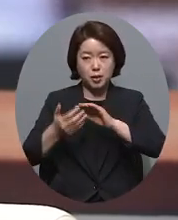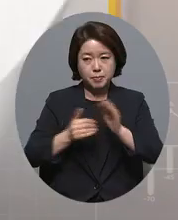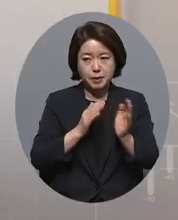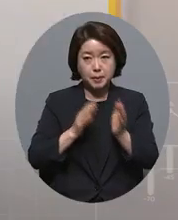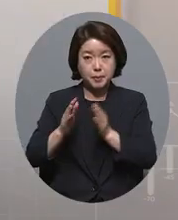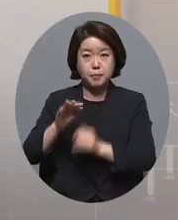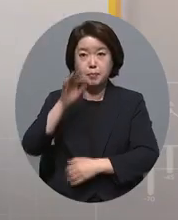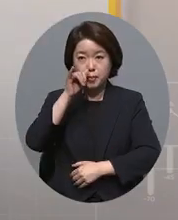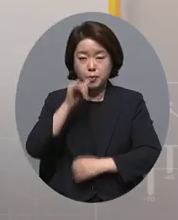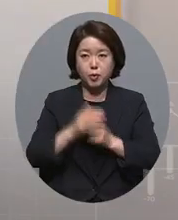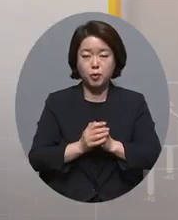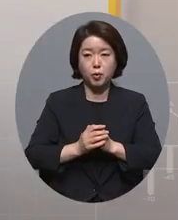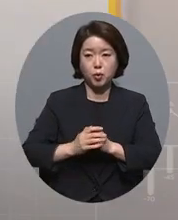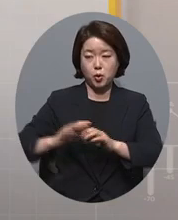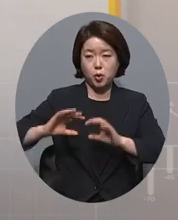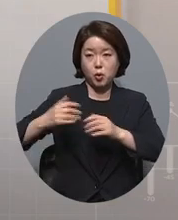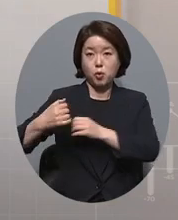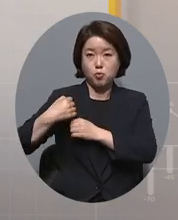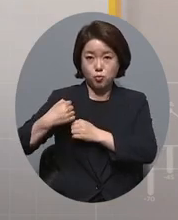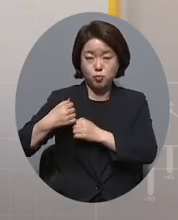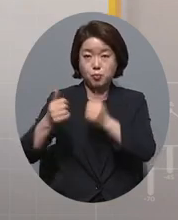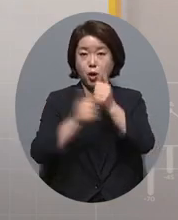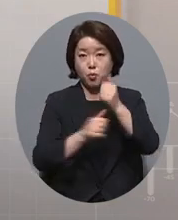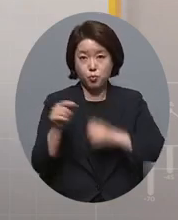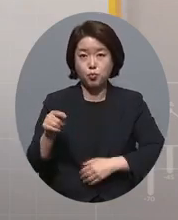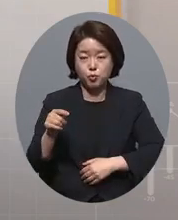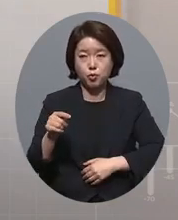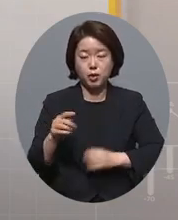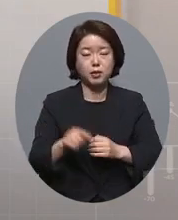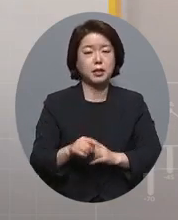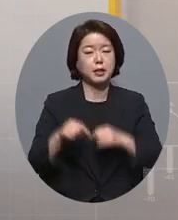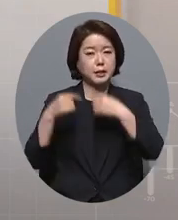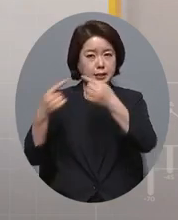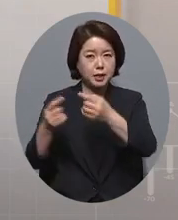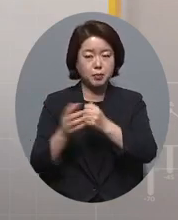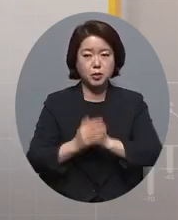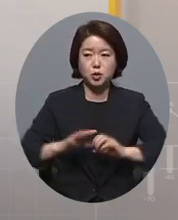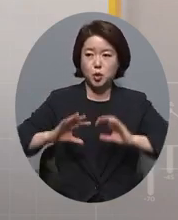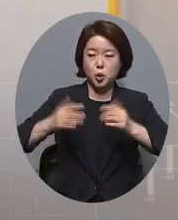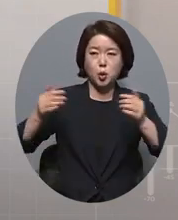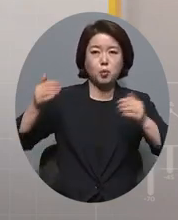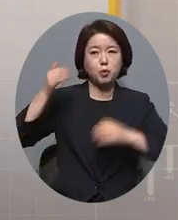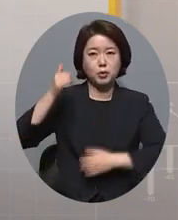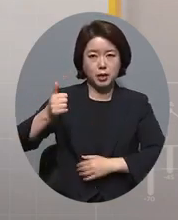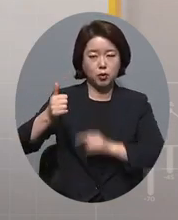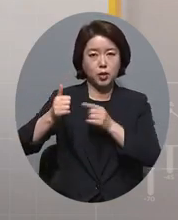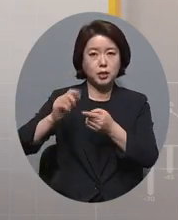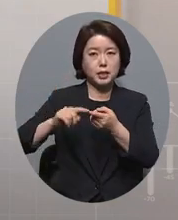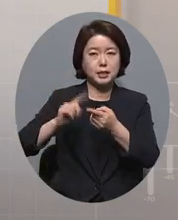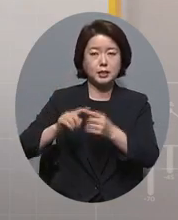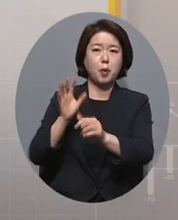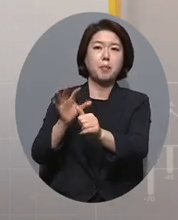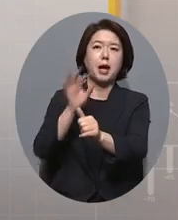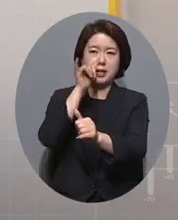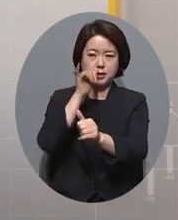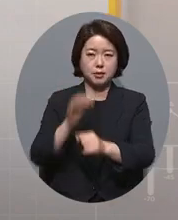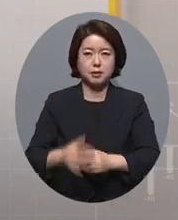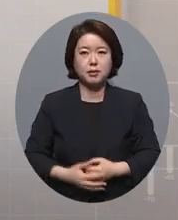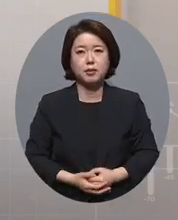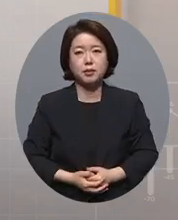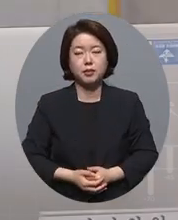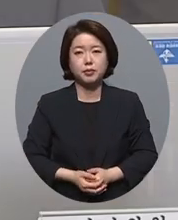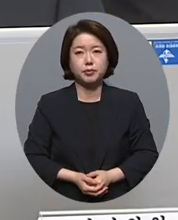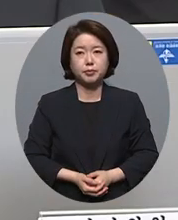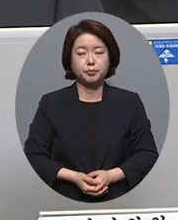채웠습니다 국방위원이죠 이재명 대표가 자 국방위에 출석해서 국방장관을 향해서 호통을 쳤다고 합니다 영상 보겠습니다